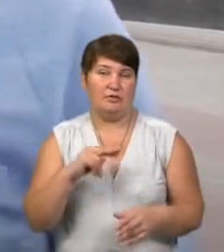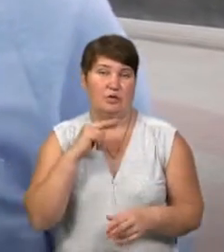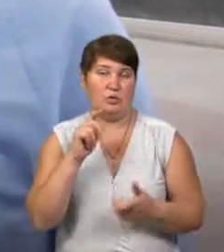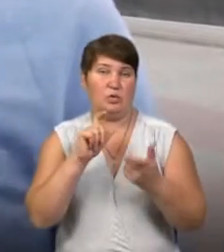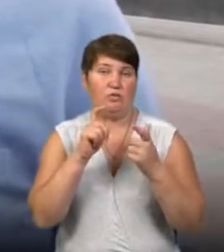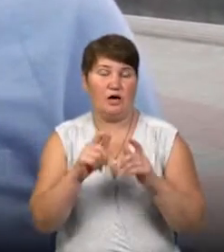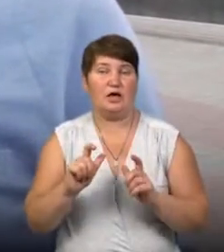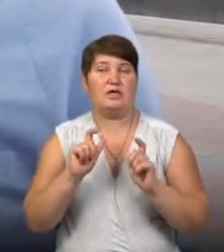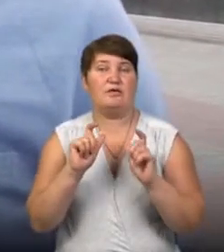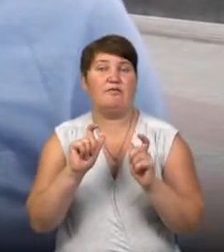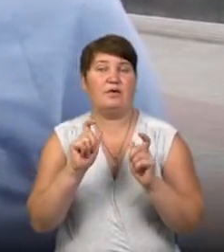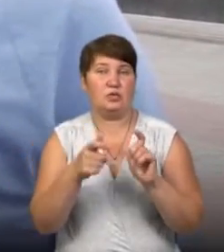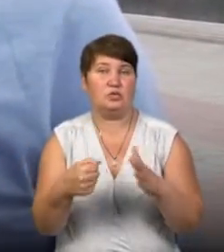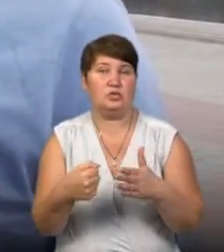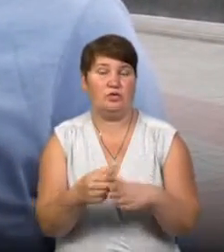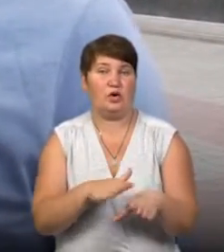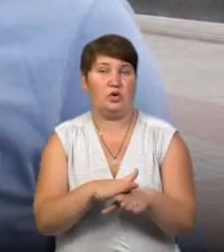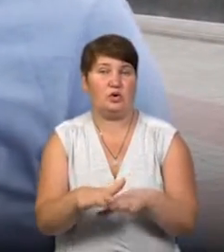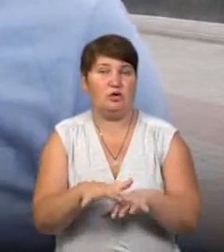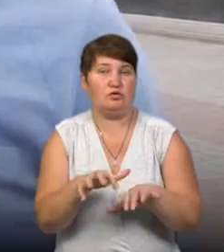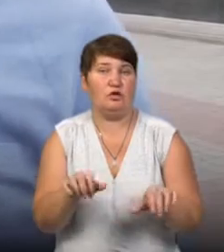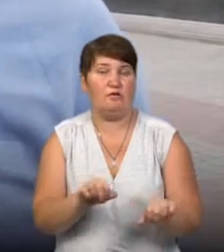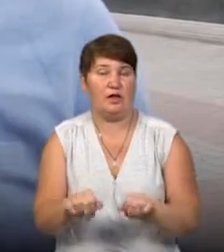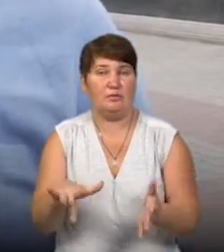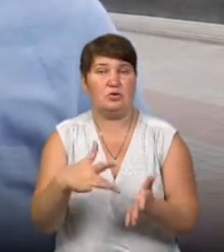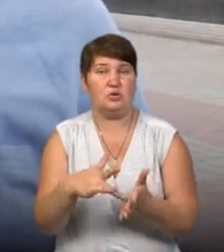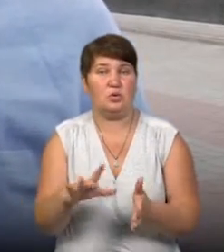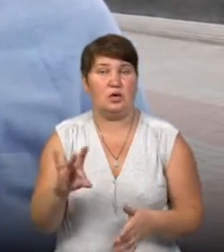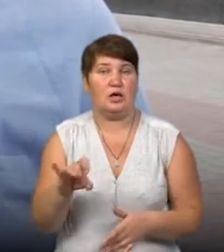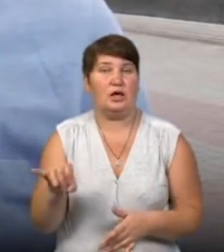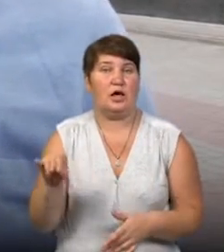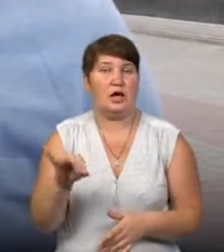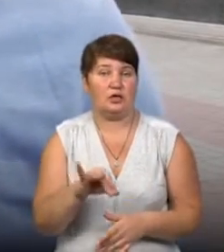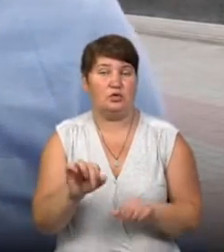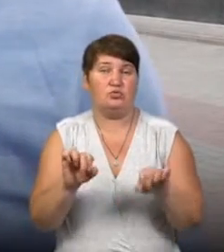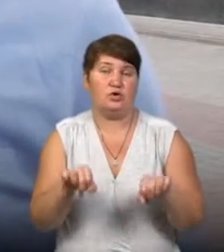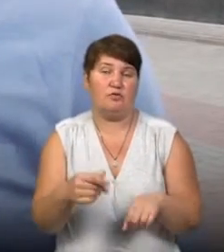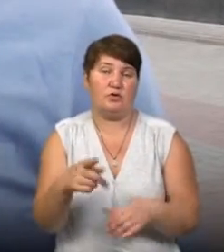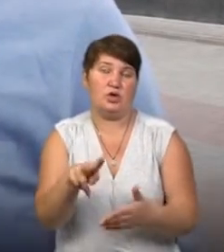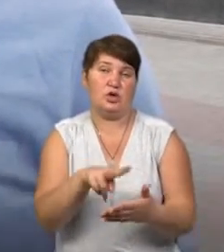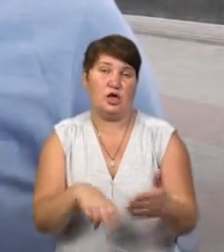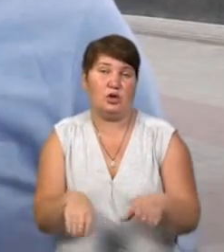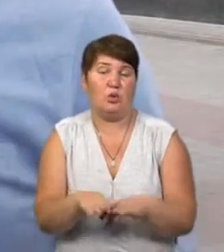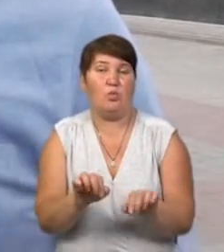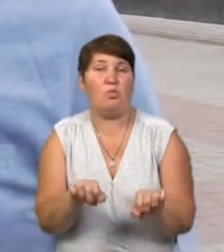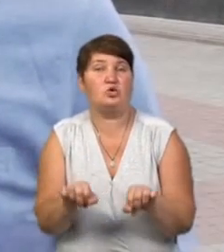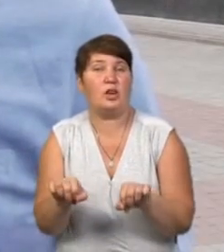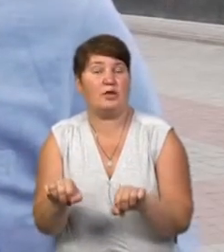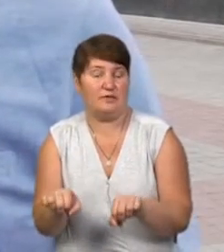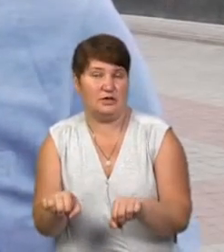до виконавчої влади, до міської влади з тим, щоб, можливо, вони розглянули таку можливість,